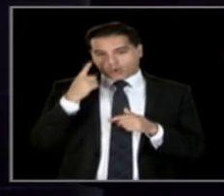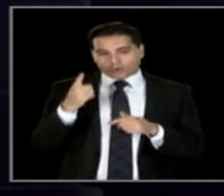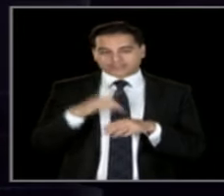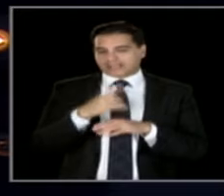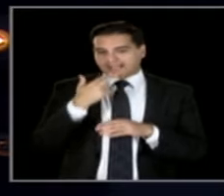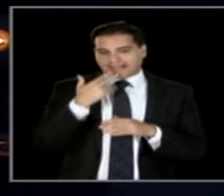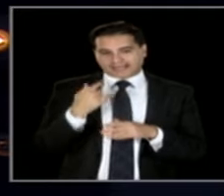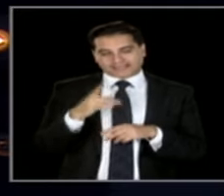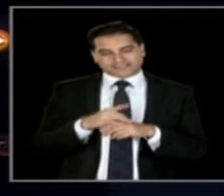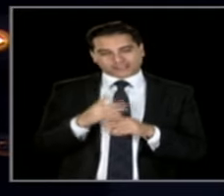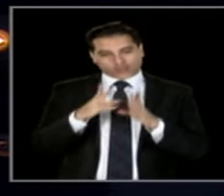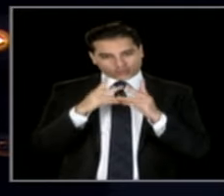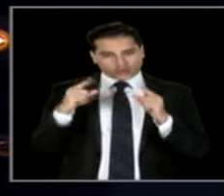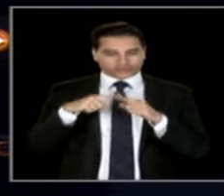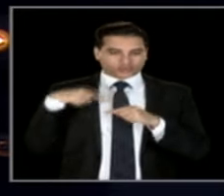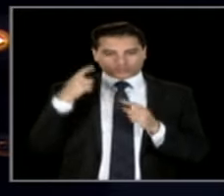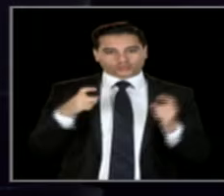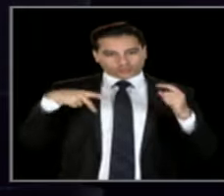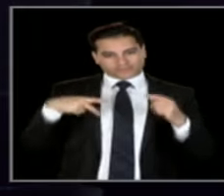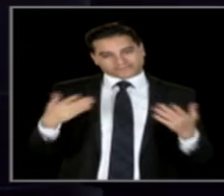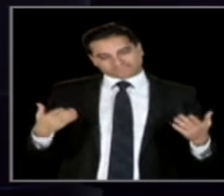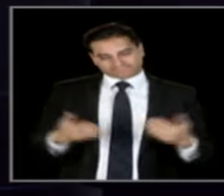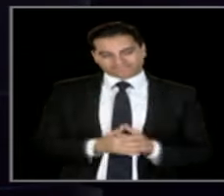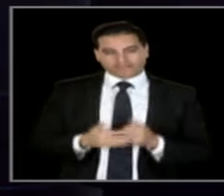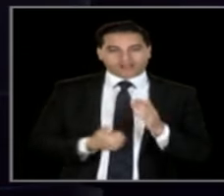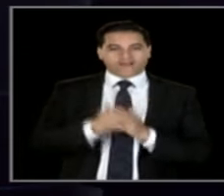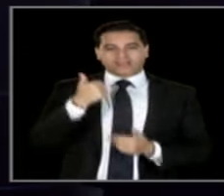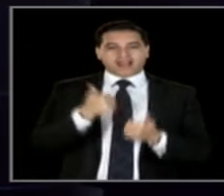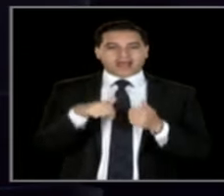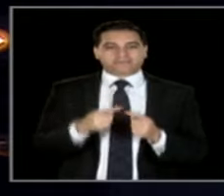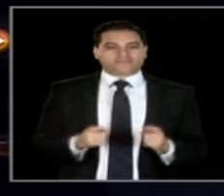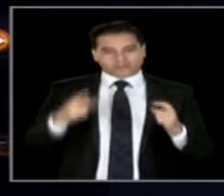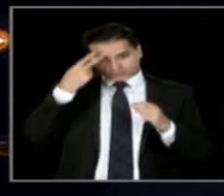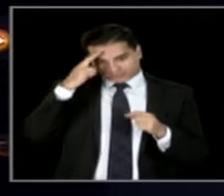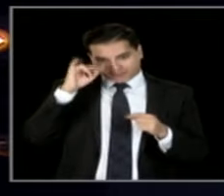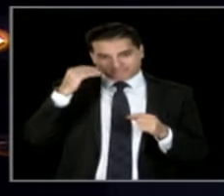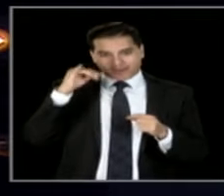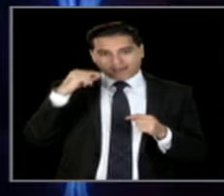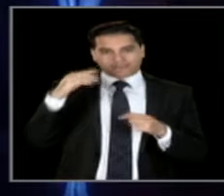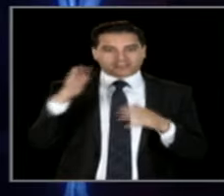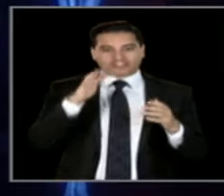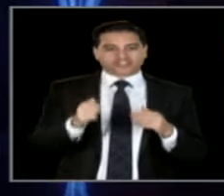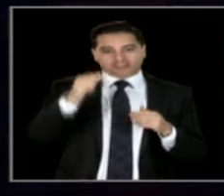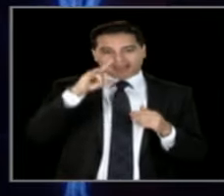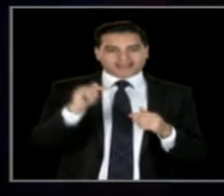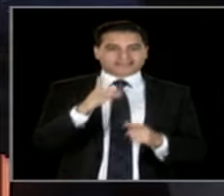الشديد هنفتقدكم في دور الثمانية. أفضل لاعب في ماتش النهاردة محمد شادي ب60